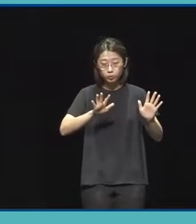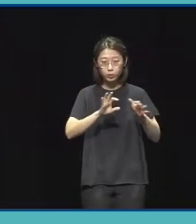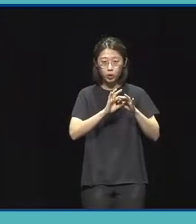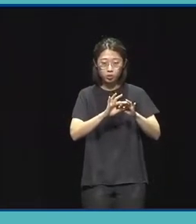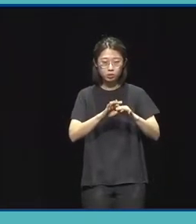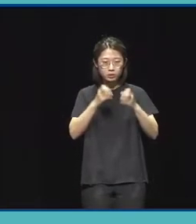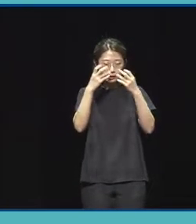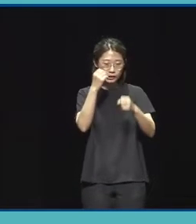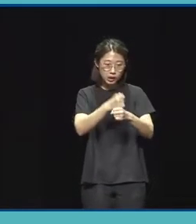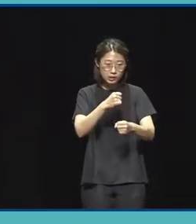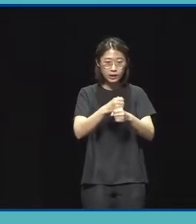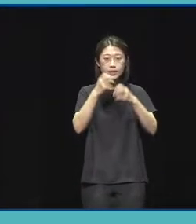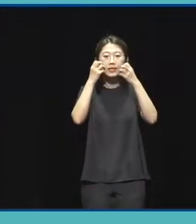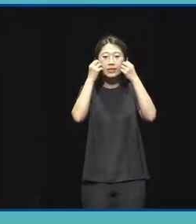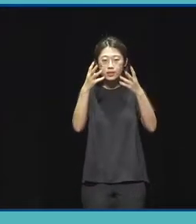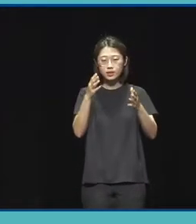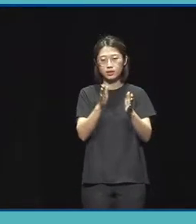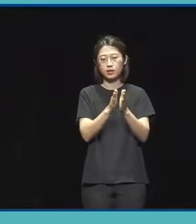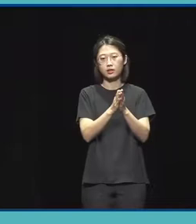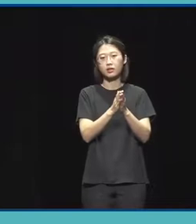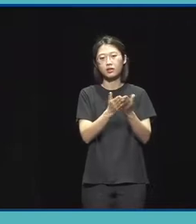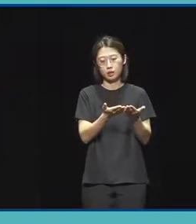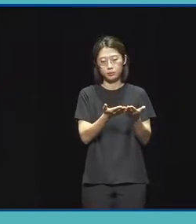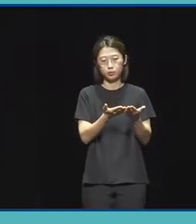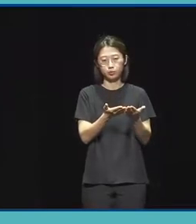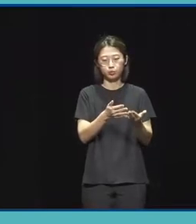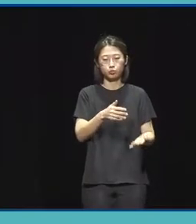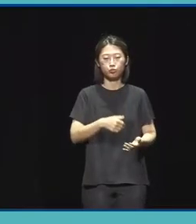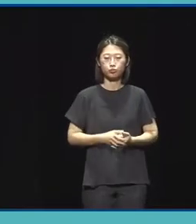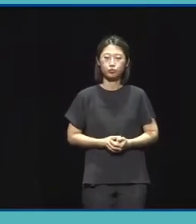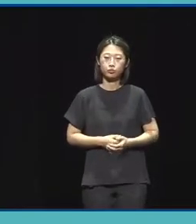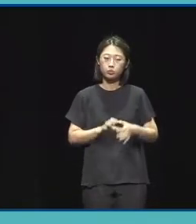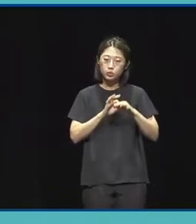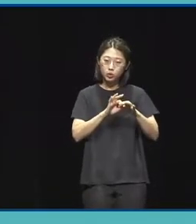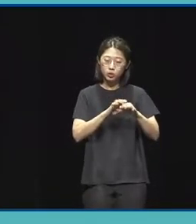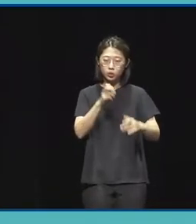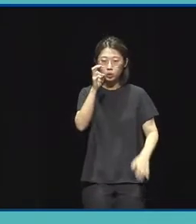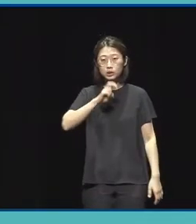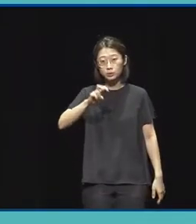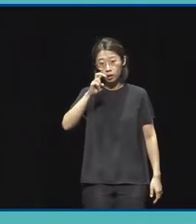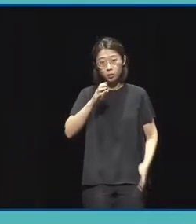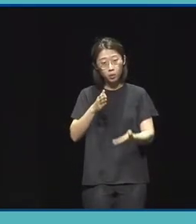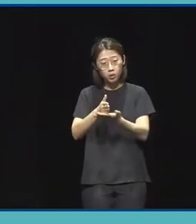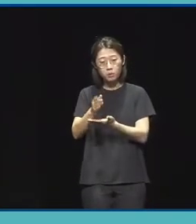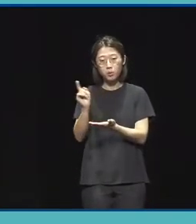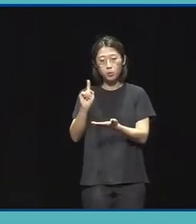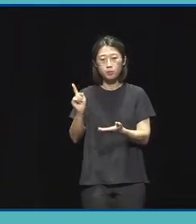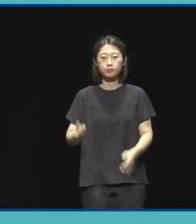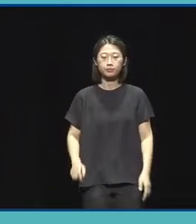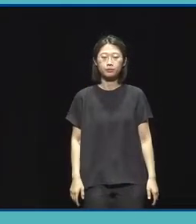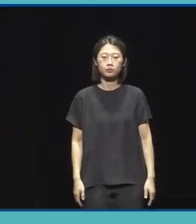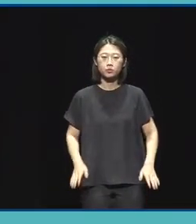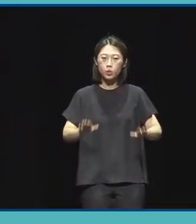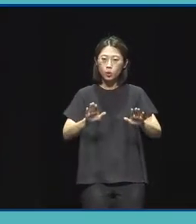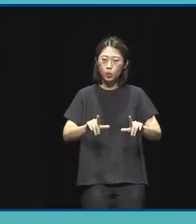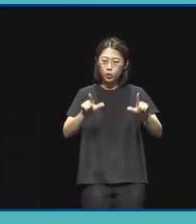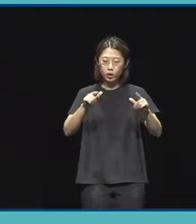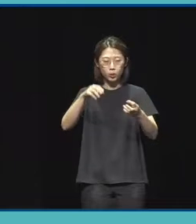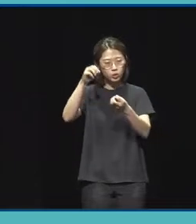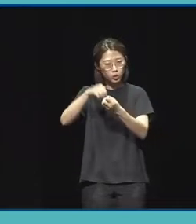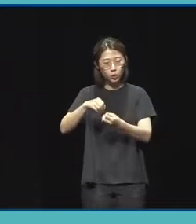올해 신작 사업들이 있고요 그 다음에 음악 분야에서 올해 음악과